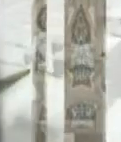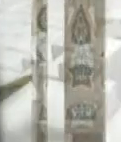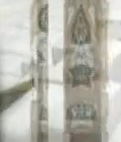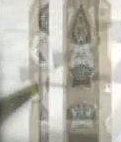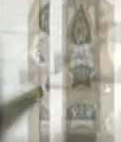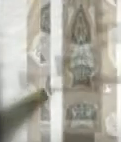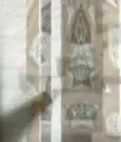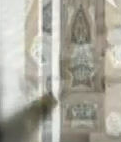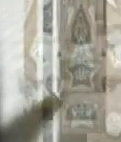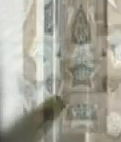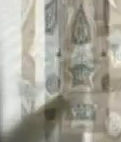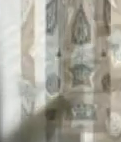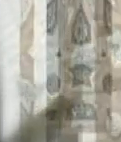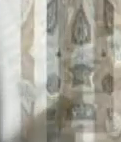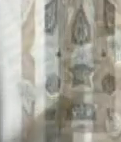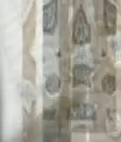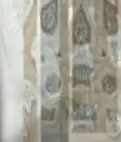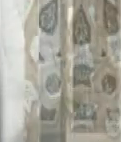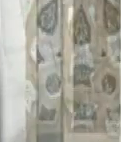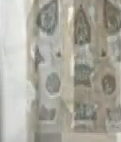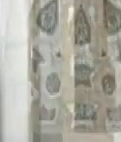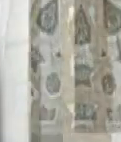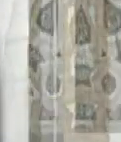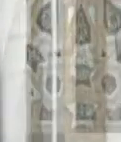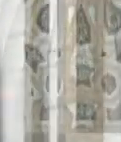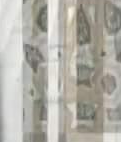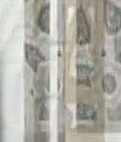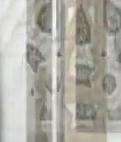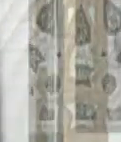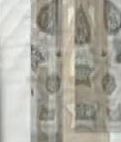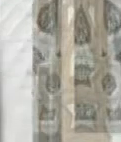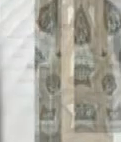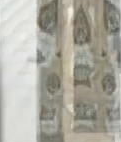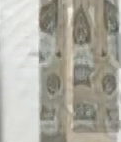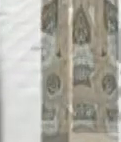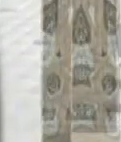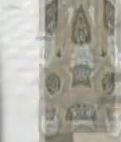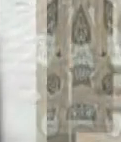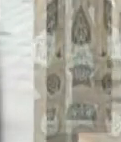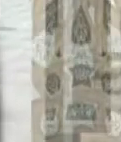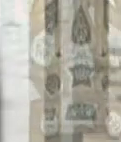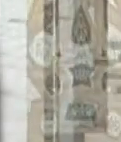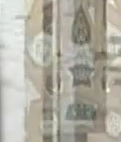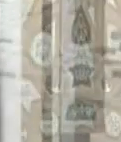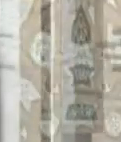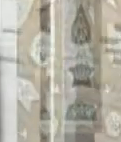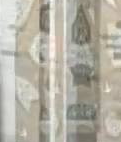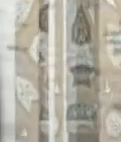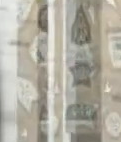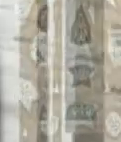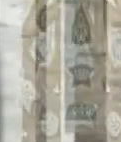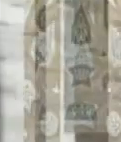يا غني يا حميد يا غفور يا ودود يا رحيم